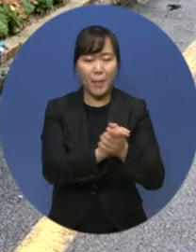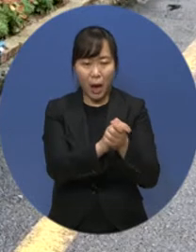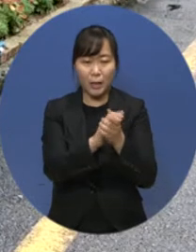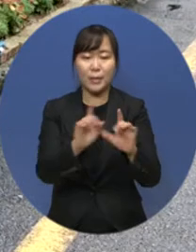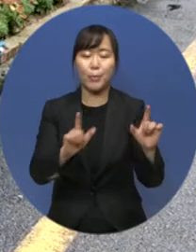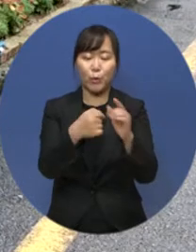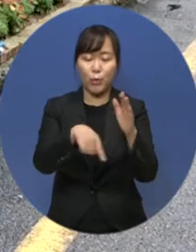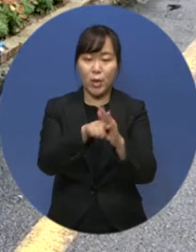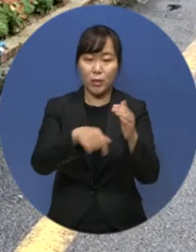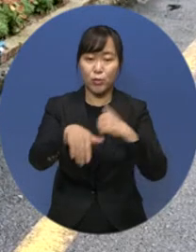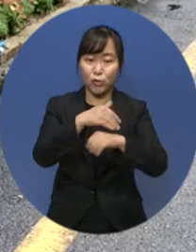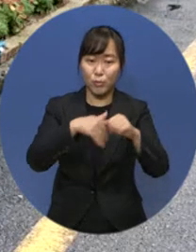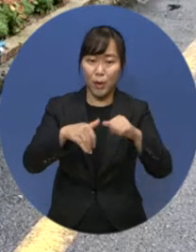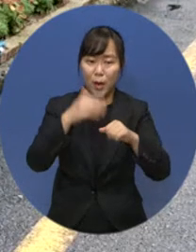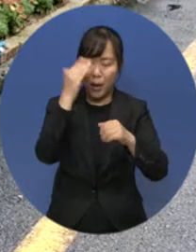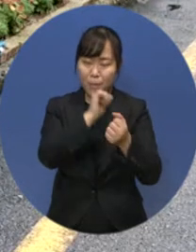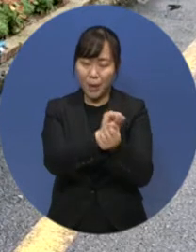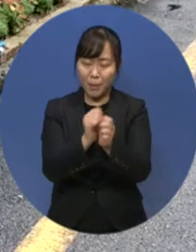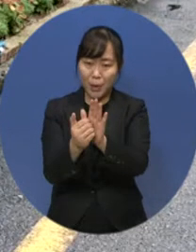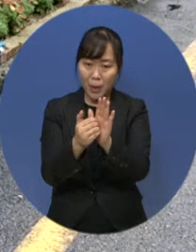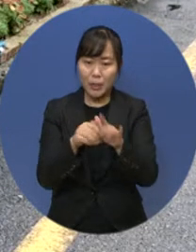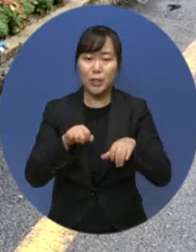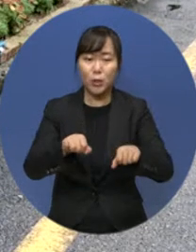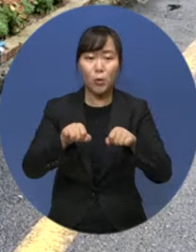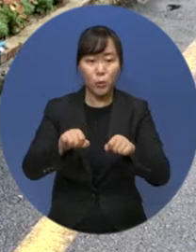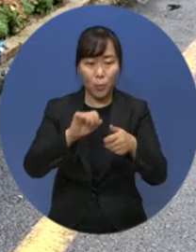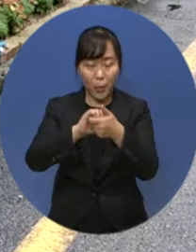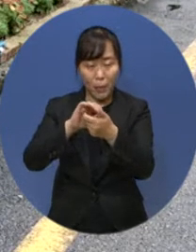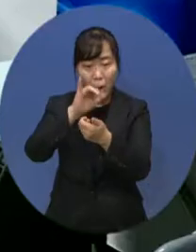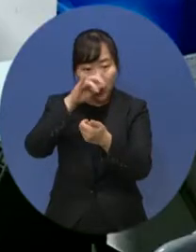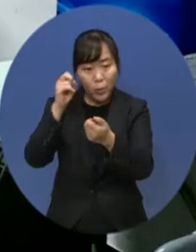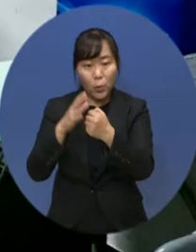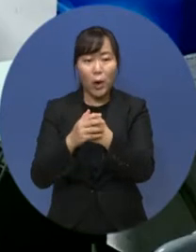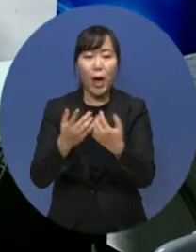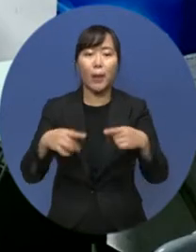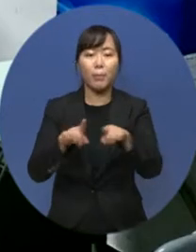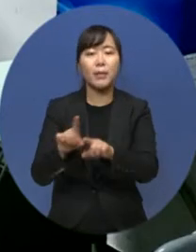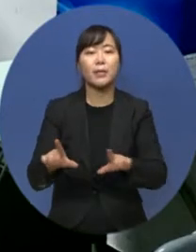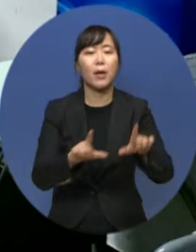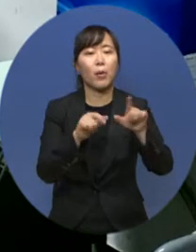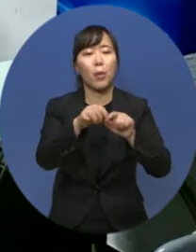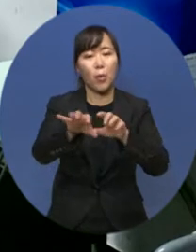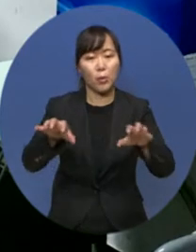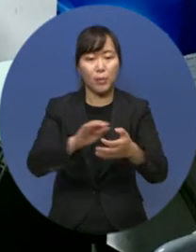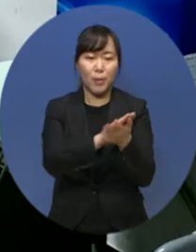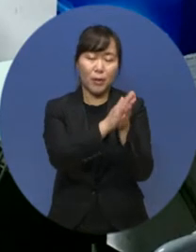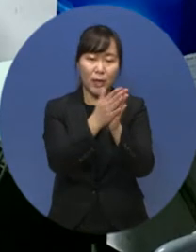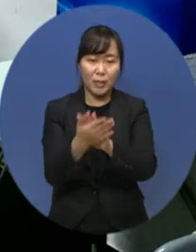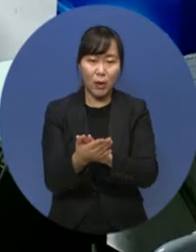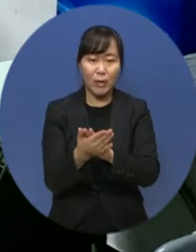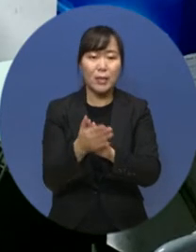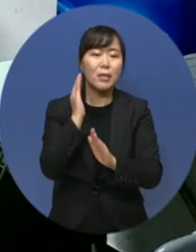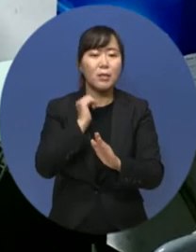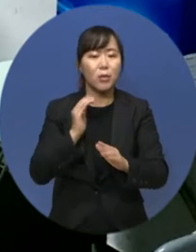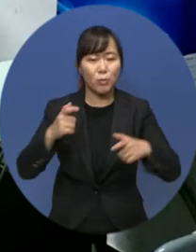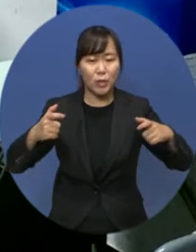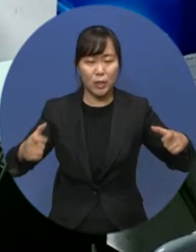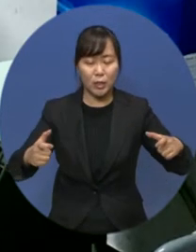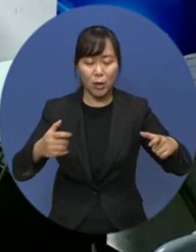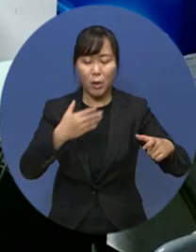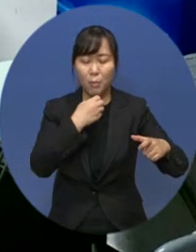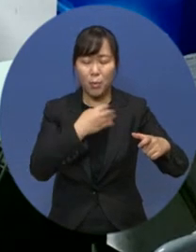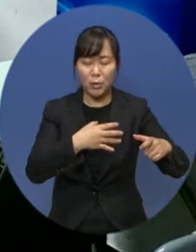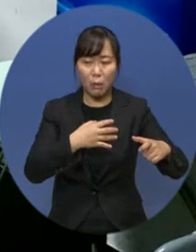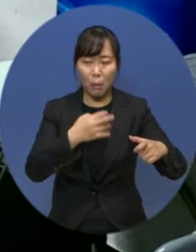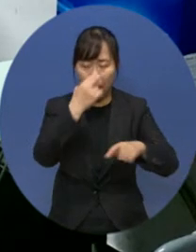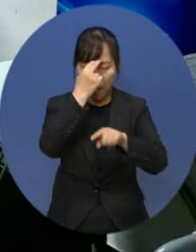센터 주변 소독과 청소를 정기적으로 실시하고 상생의 공간으로 탈바꿈하며 의정부 지역 복지 사각지대의